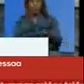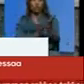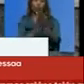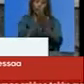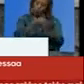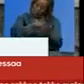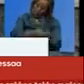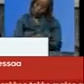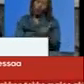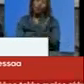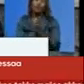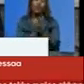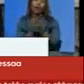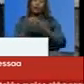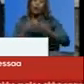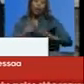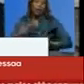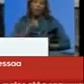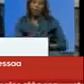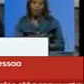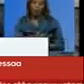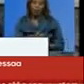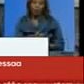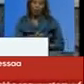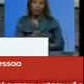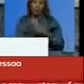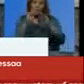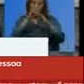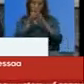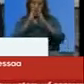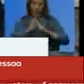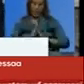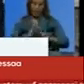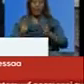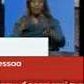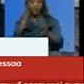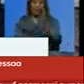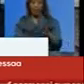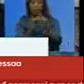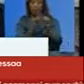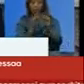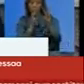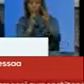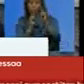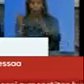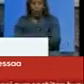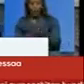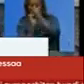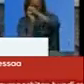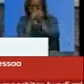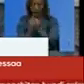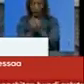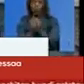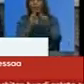ጽኑ ፍላጎት ያለ በመሆኑ ሰላምና ፍትህ በልዩ ልዩ መንገድ የምትታገሉ የተፎካካሪ